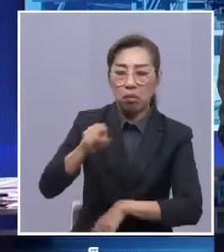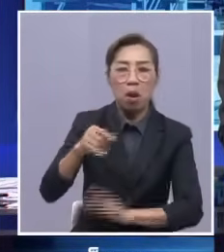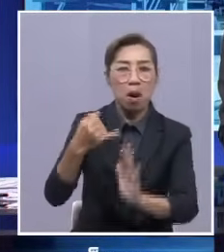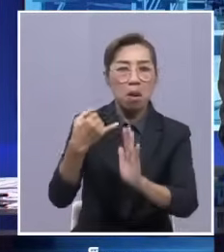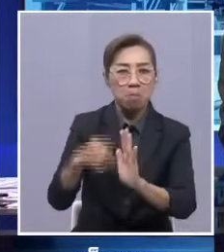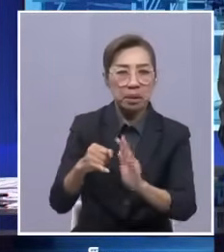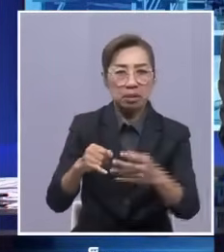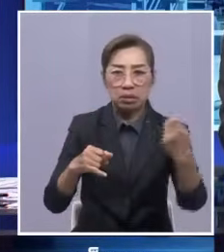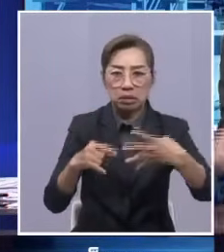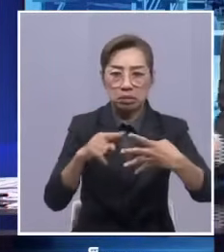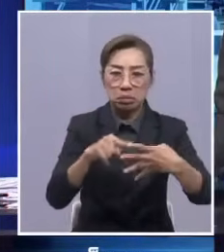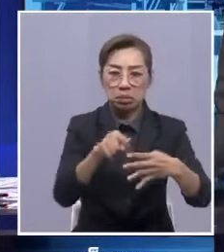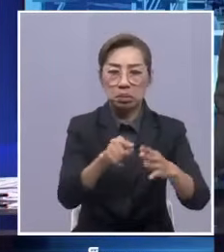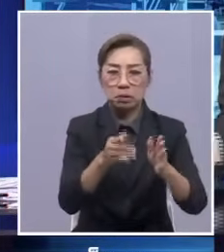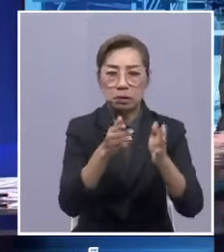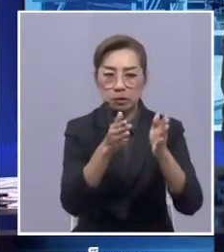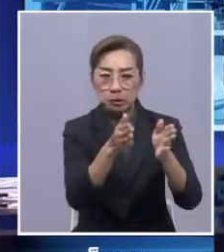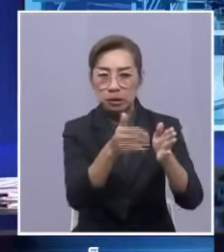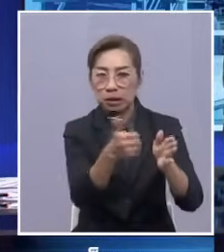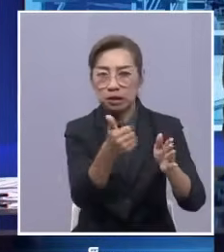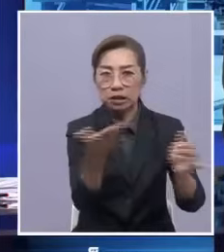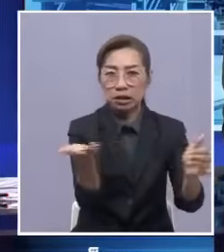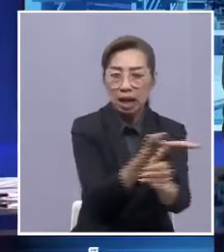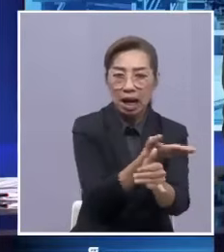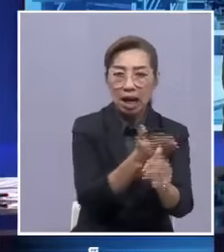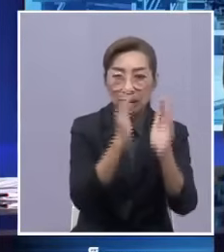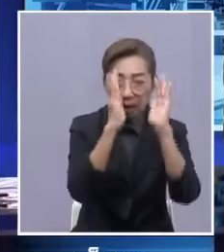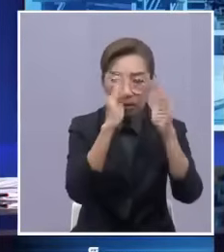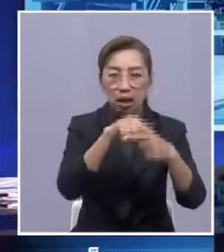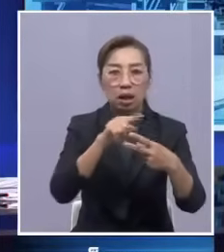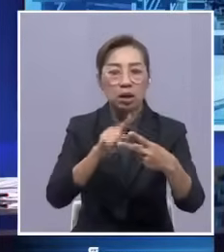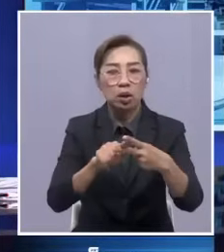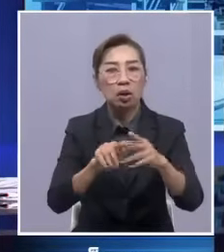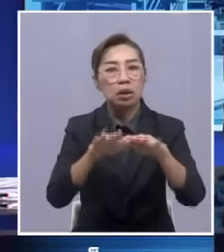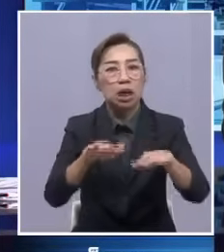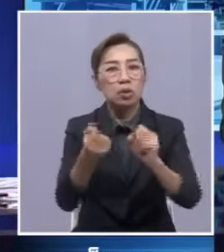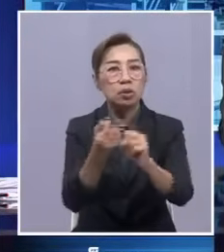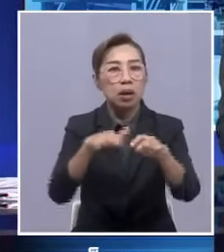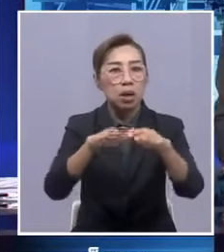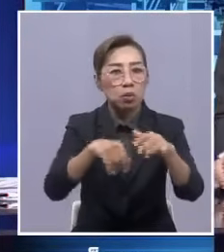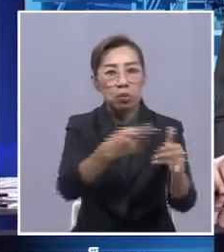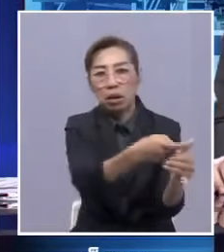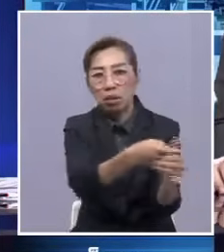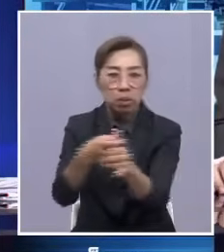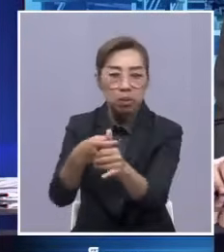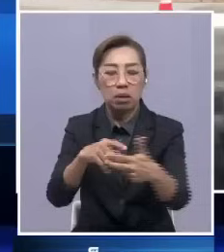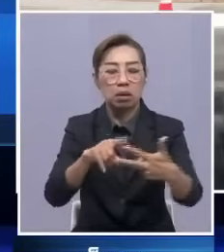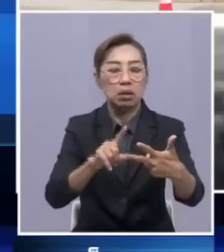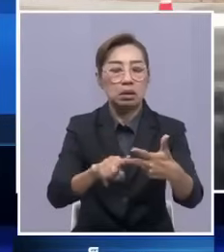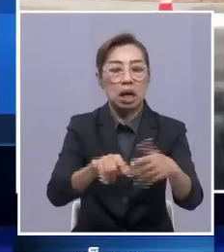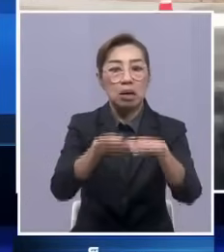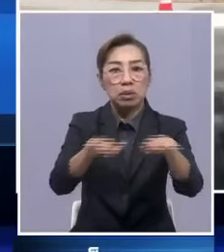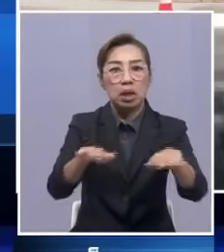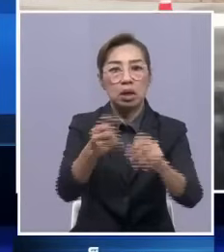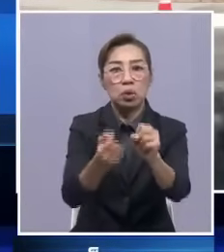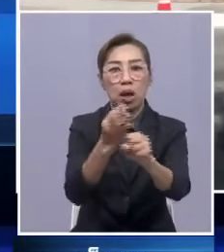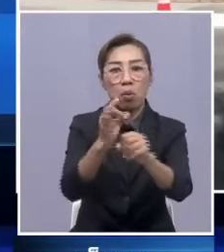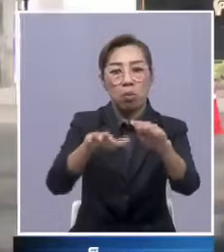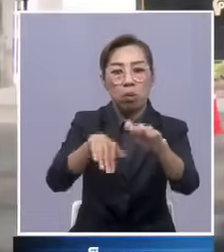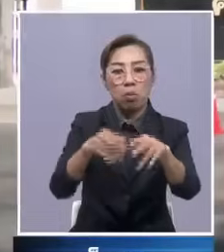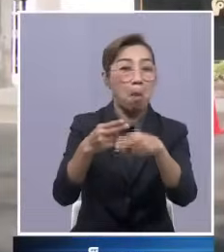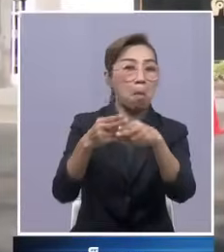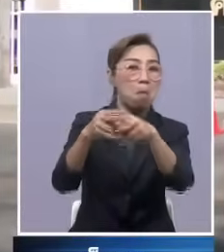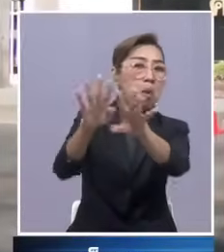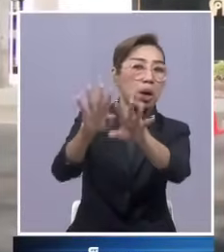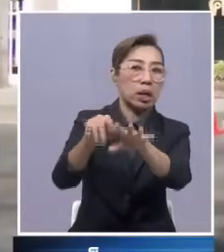นาพรากเด็กอายุไม่เกิน15ปีไปเสียจากบิดามารดาผู้ปกครองหรือว่าผู้ดูแลนะครับแล้วก็ทอดทิ้งเด็กอายุไม่เกิน9ปี